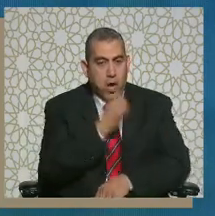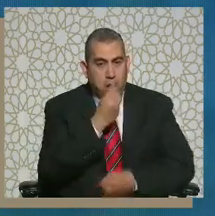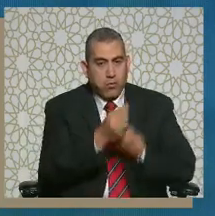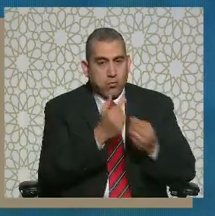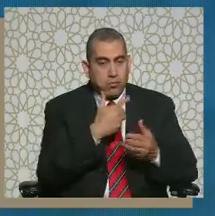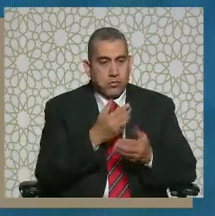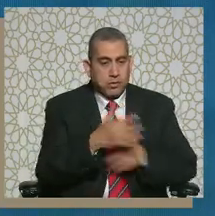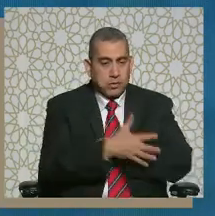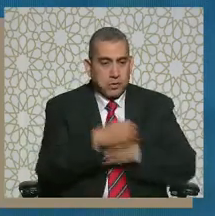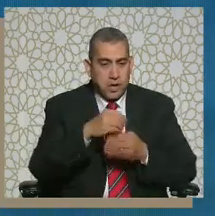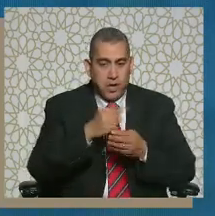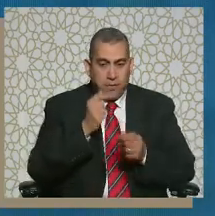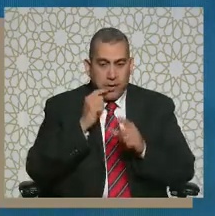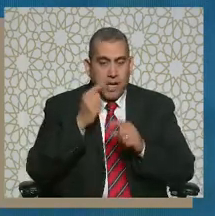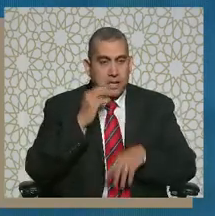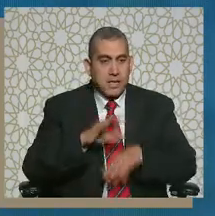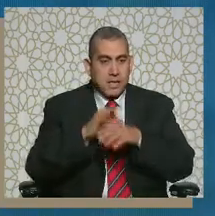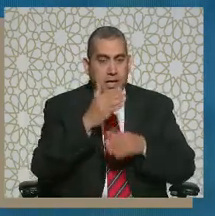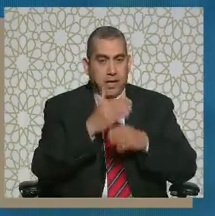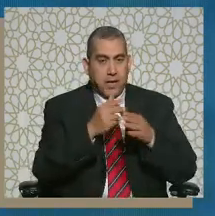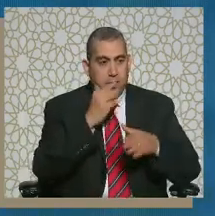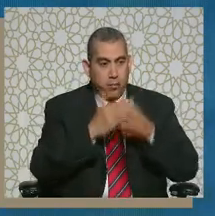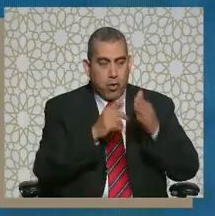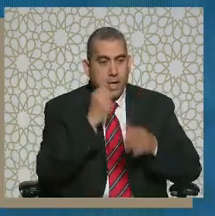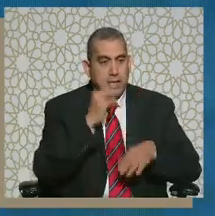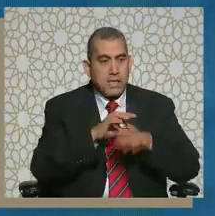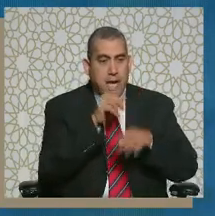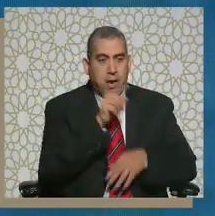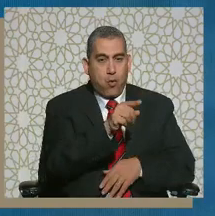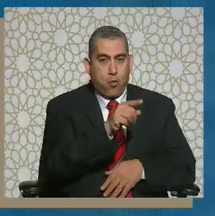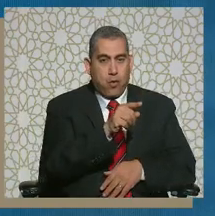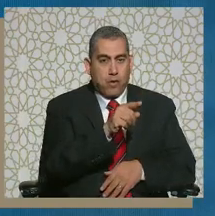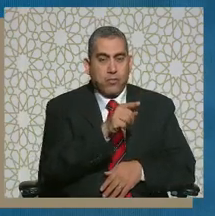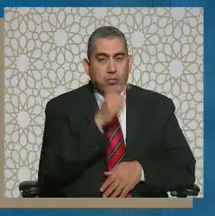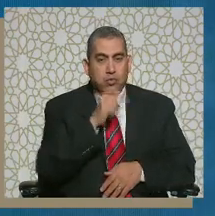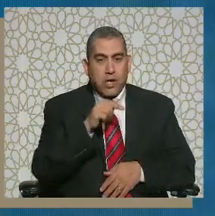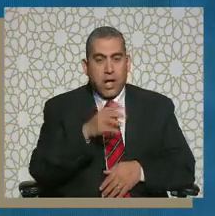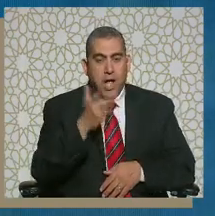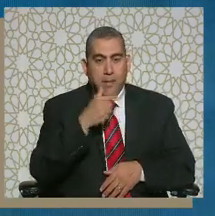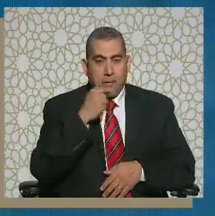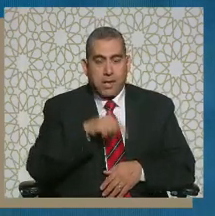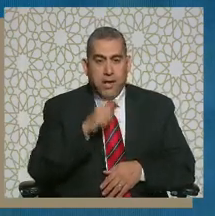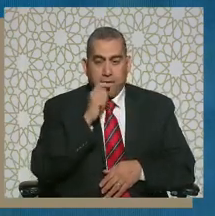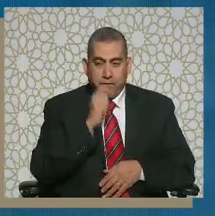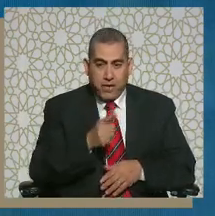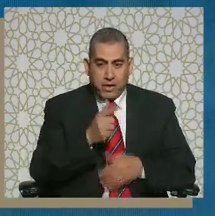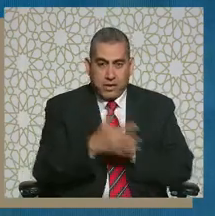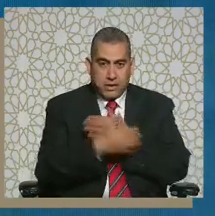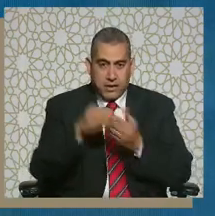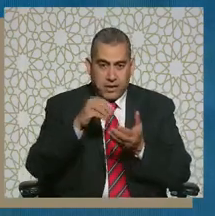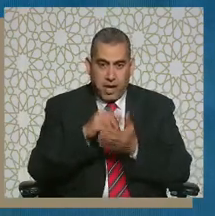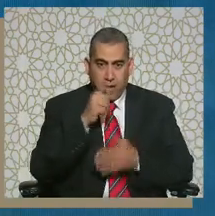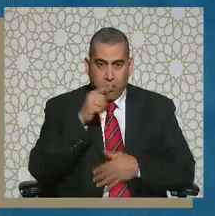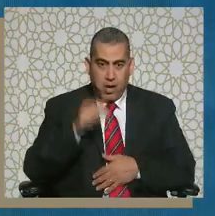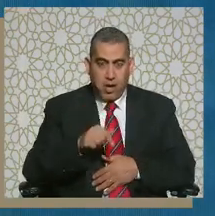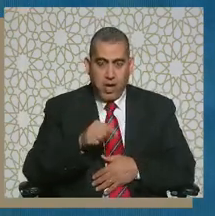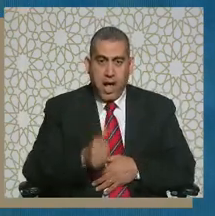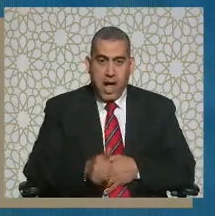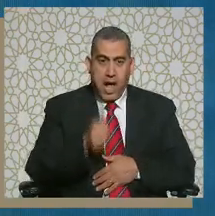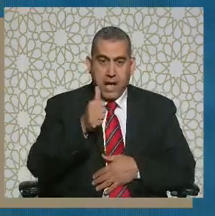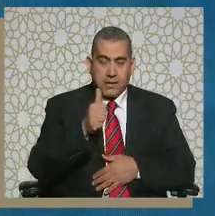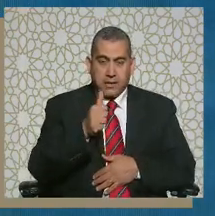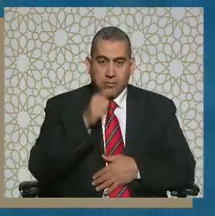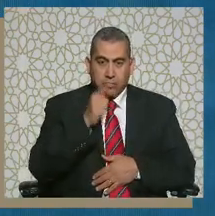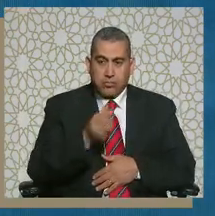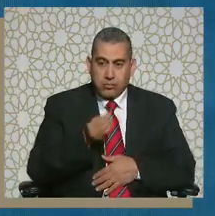الزكاه في الانسان لا في البنيان يبقى احنا عندنا هنا في زكاه الفطر ايه اللي هيحصل الافضل ان احنا